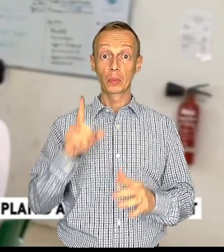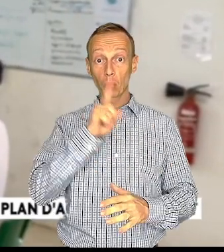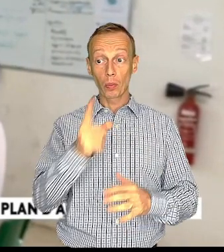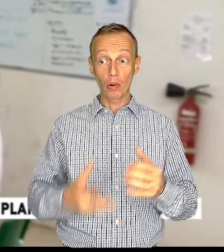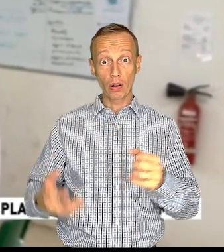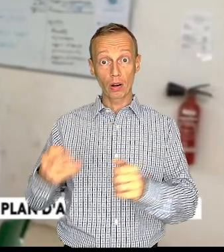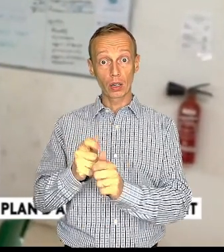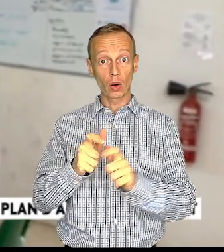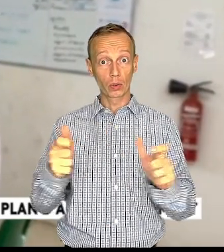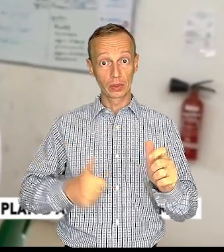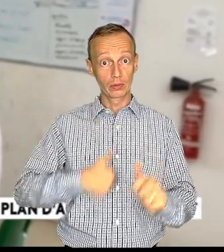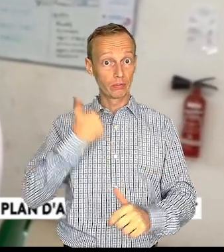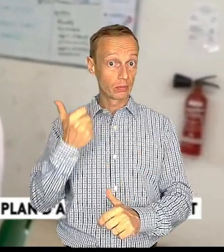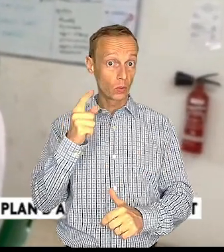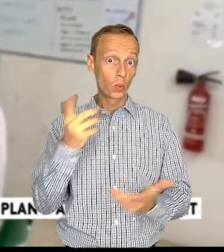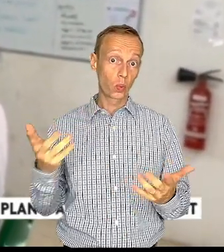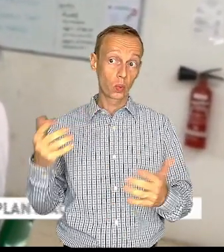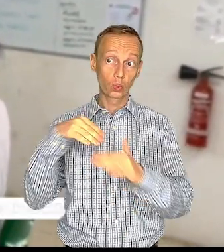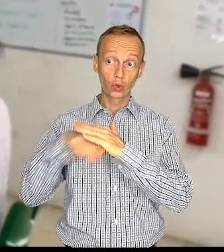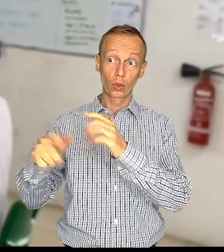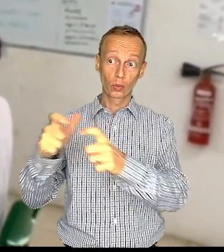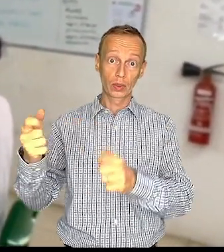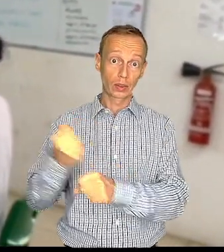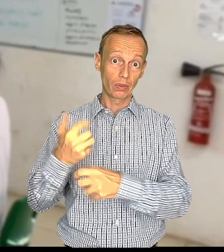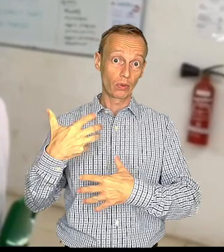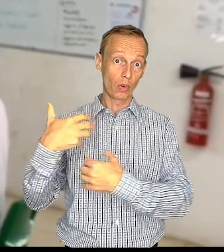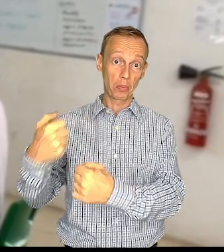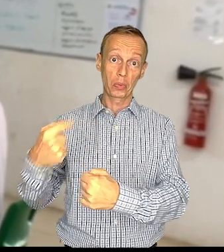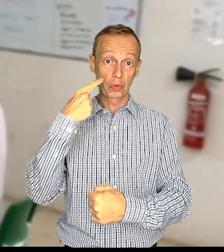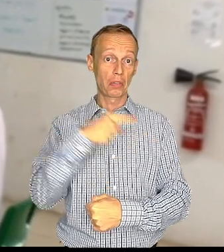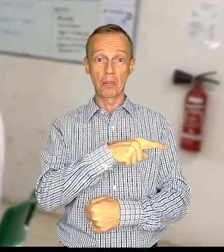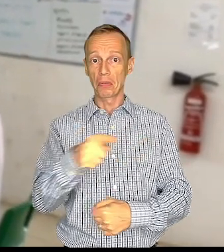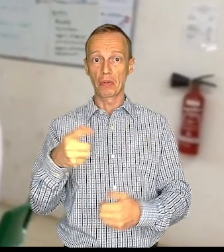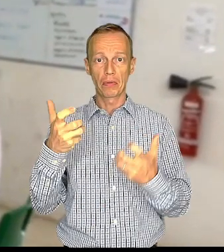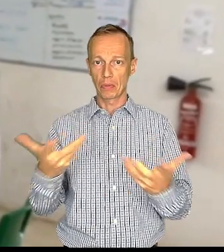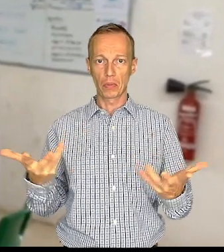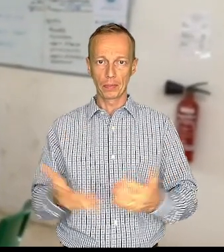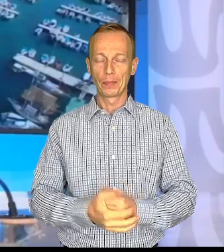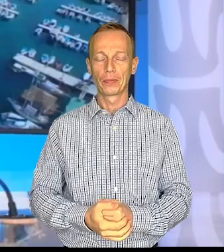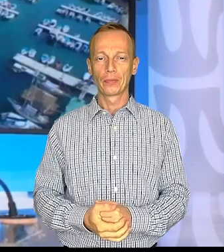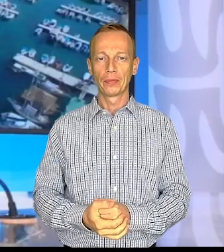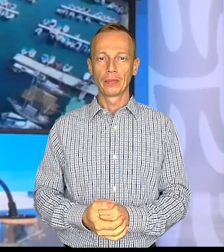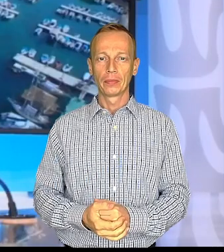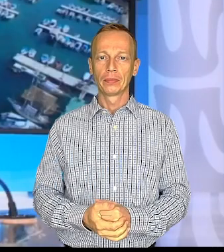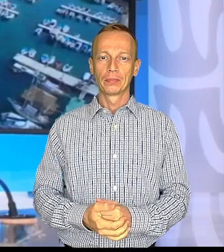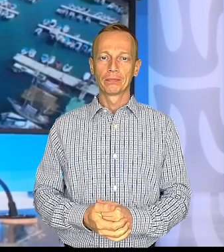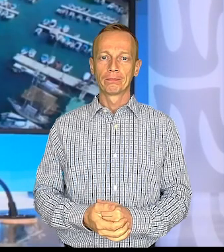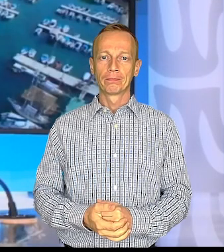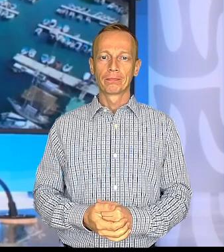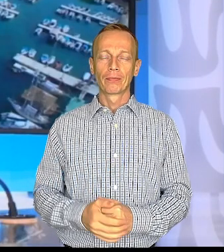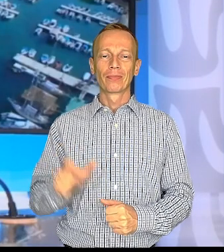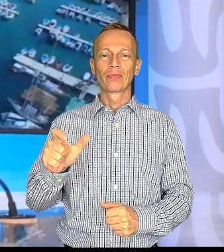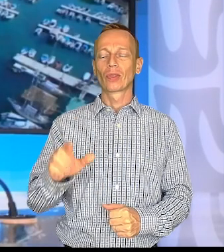alors peut-être de l'auto-entrepreneuriat, peut-être du salariat. Tout dépendra de ce qu'ils veulent faire de leur avenir. C'est en